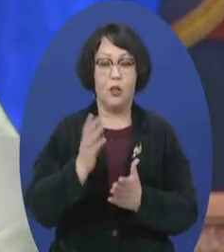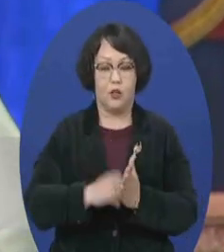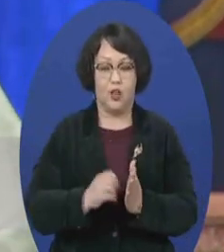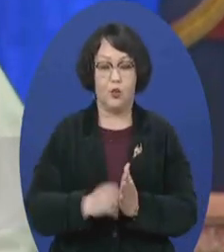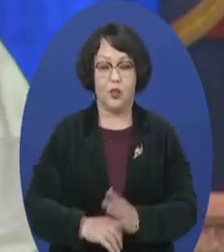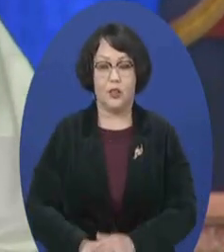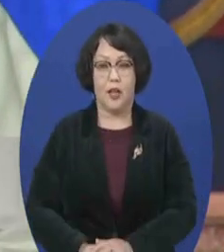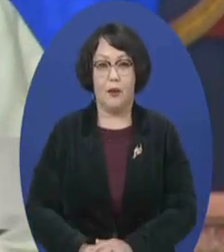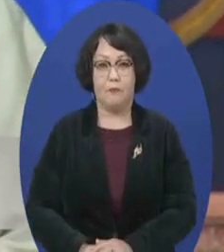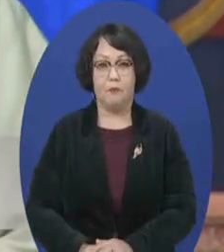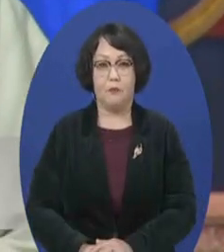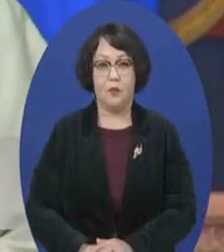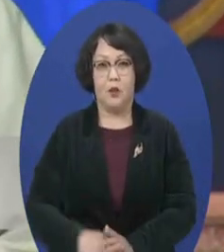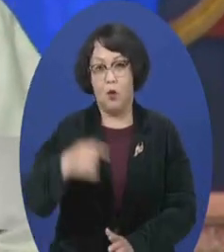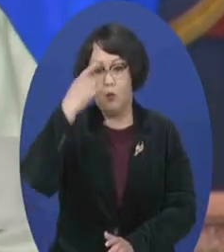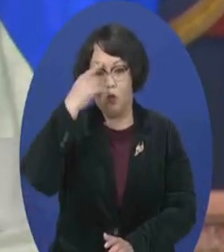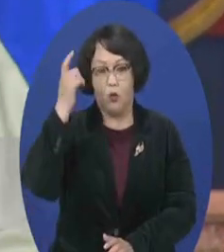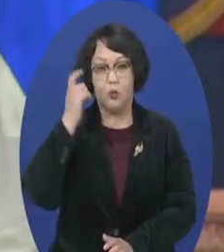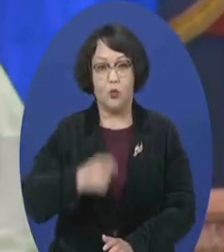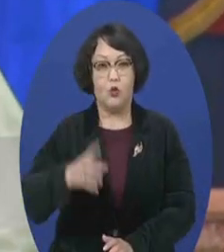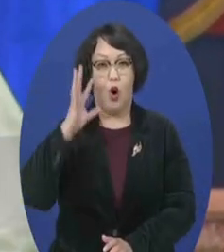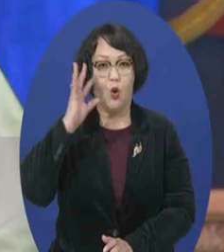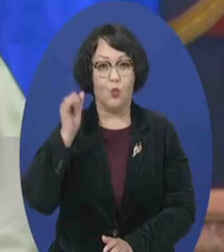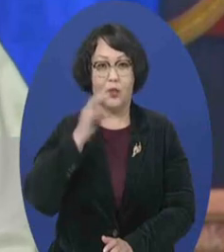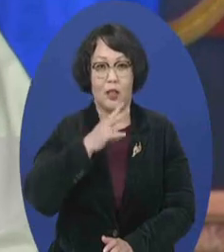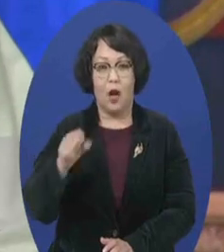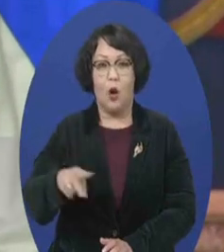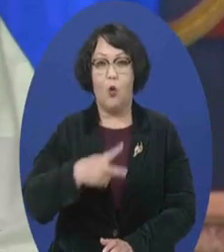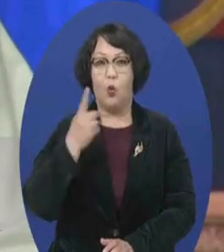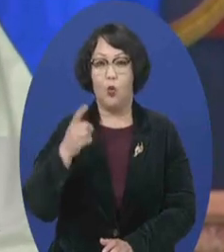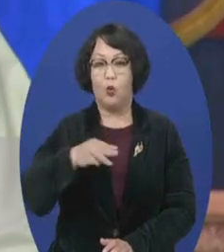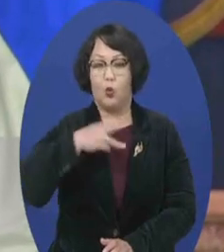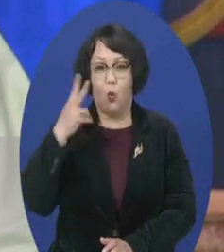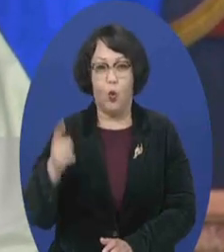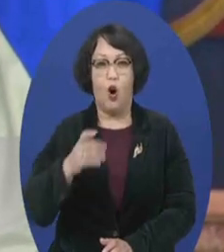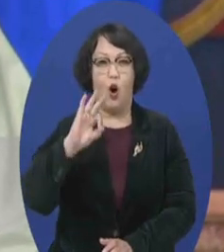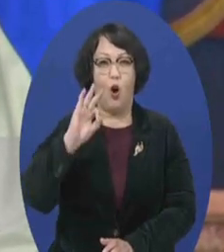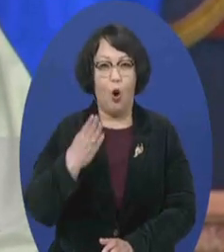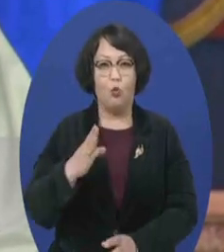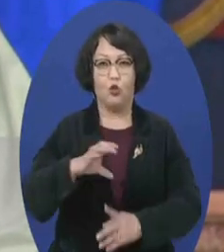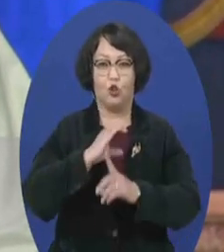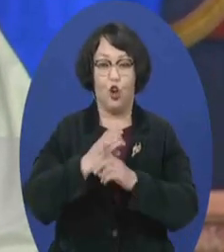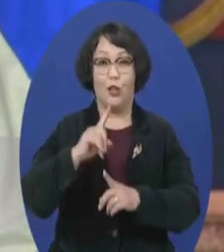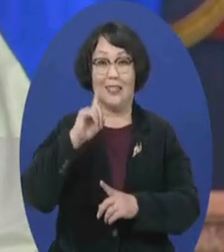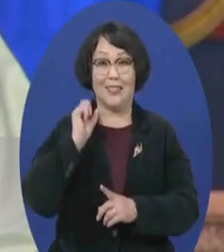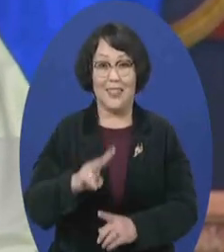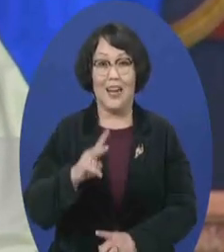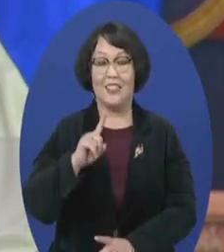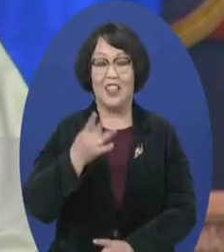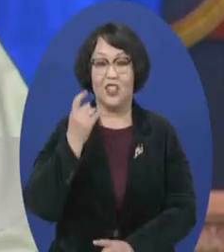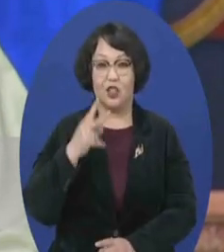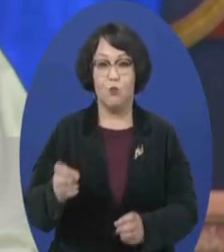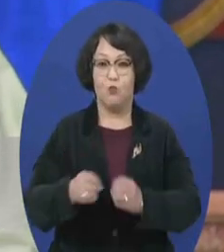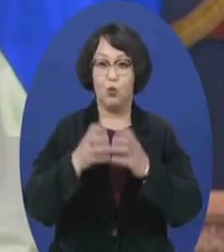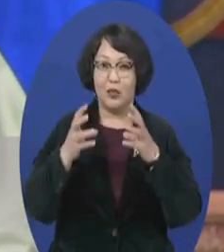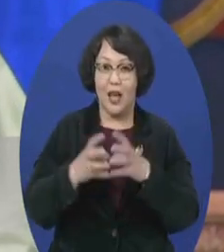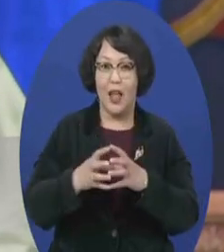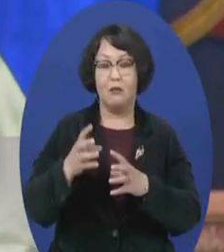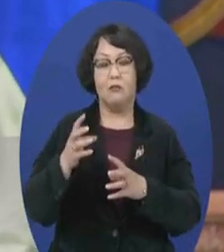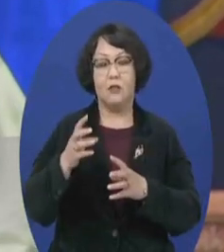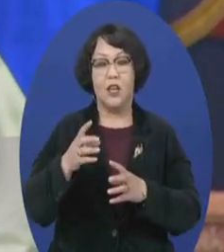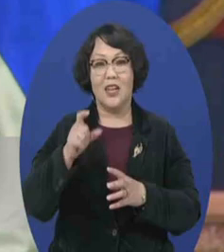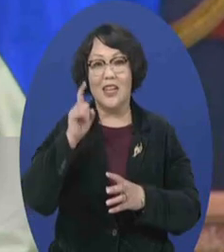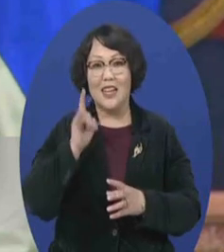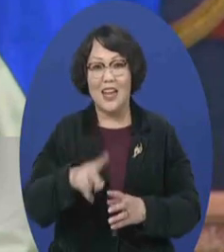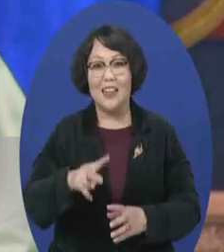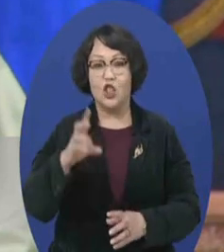юм аа. Монгол хүний оюун санаа үүхтүүх, өв соёл, замланшил, бүтээл төрвөл, хэл